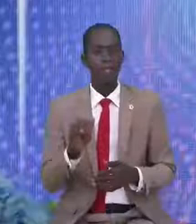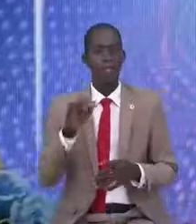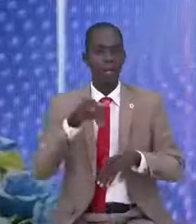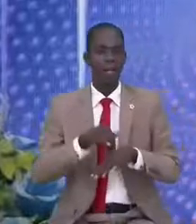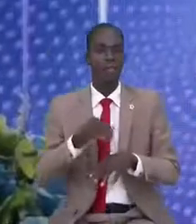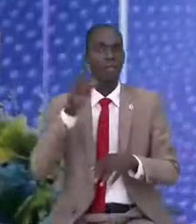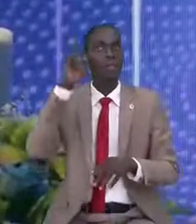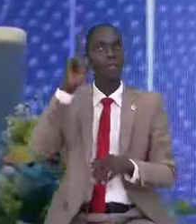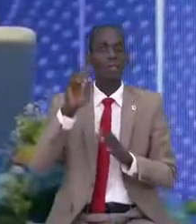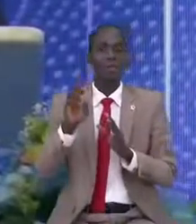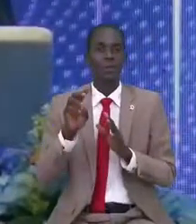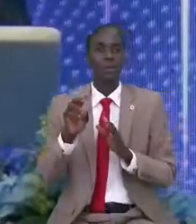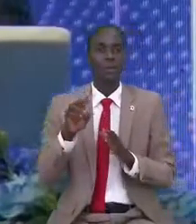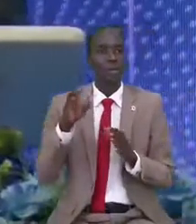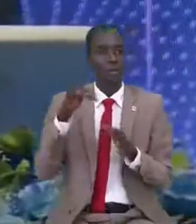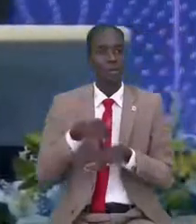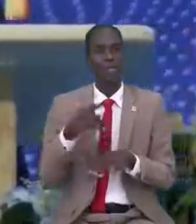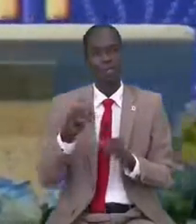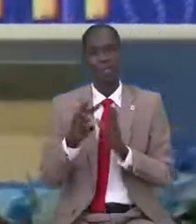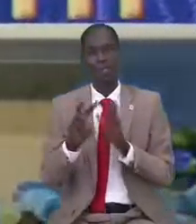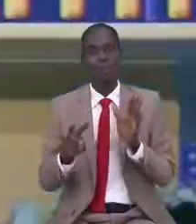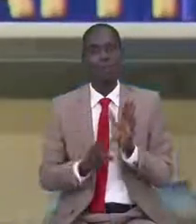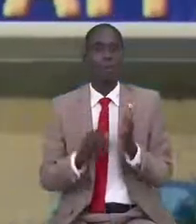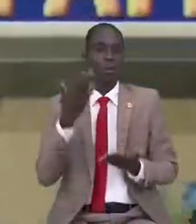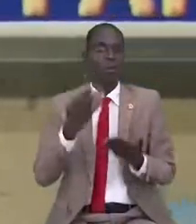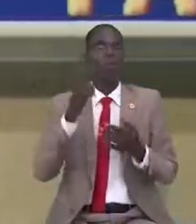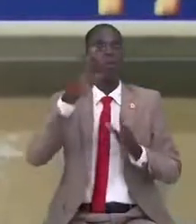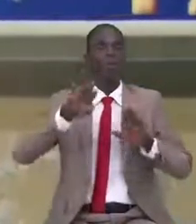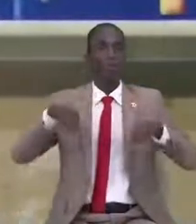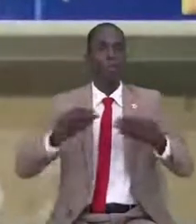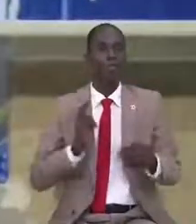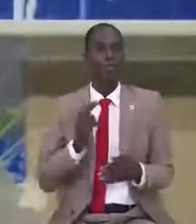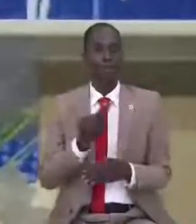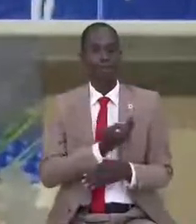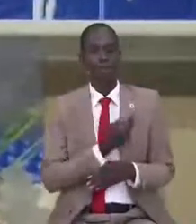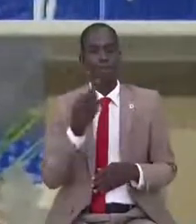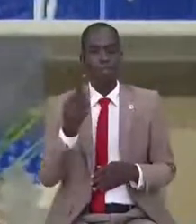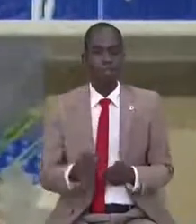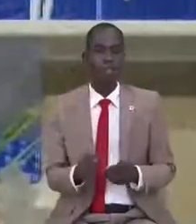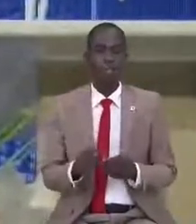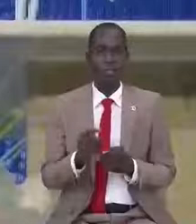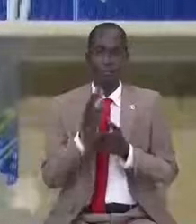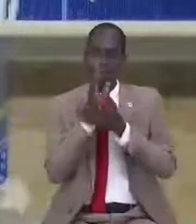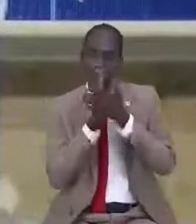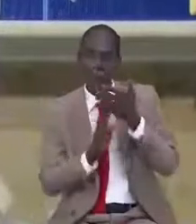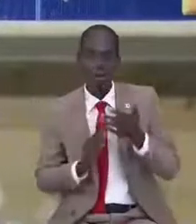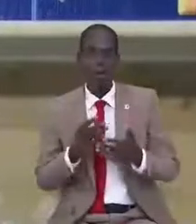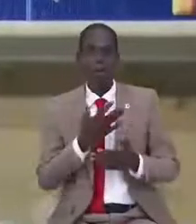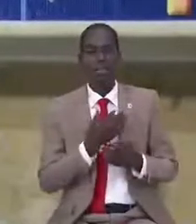sa volonté. Puisse Dieu nous accorder la grâce et l'humilité et la